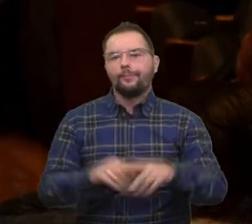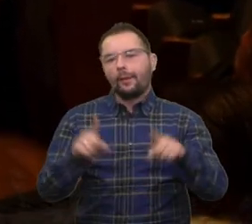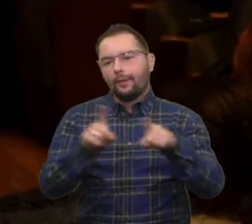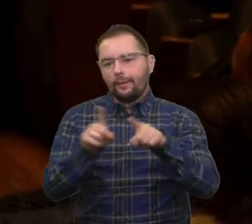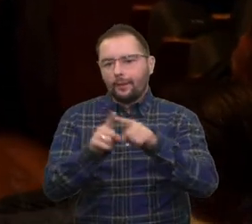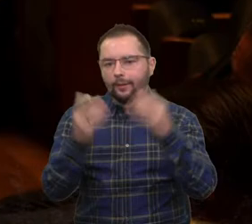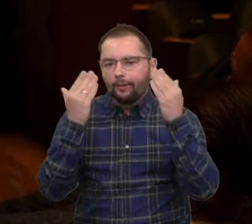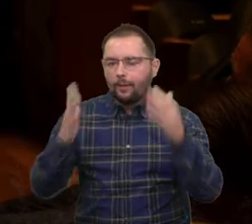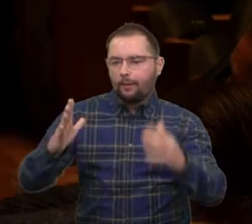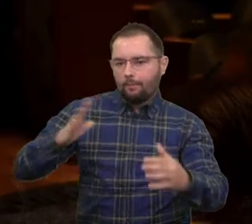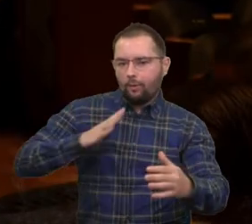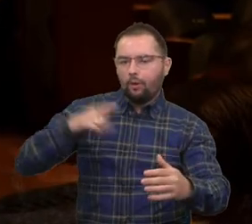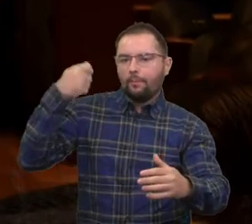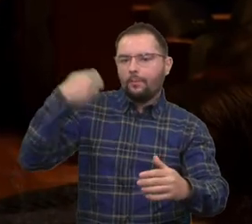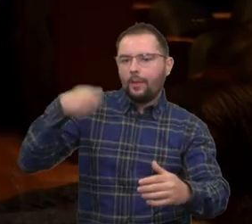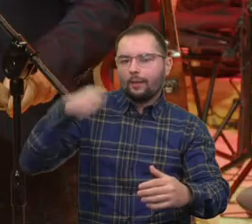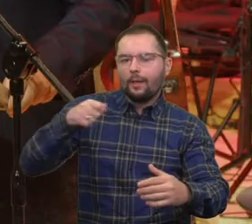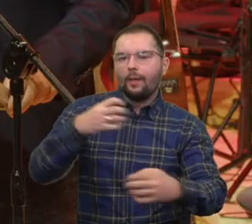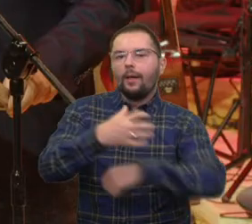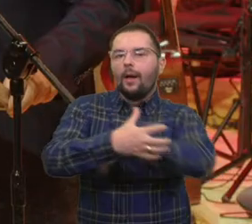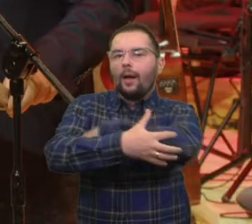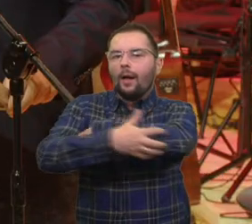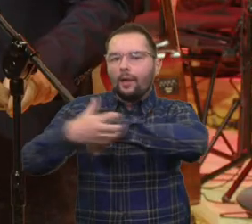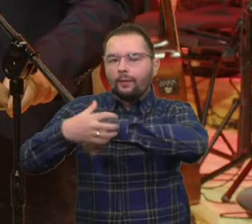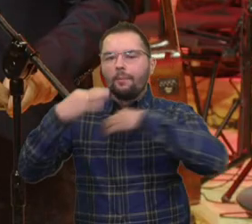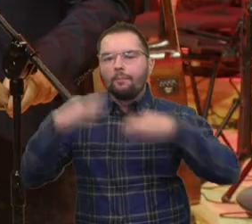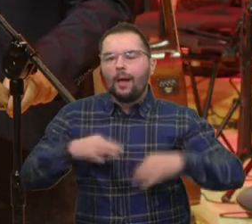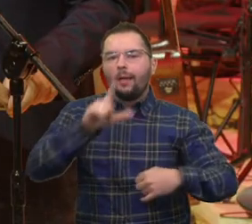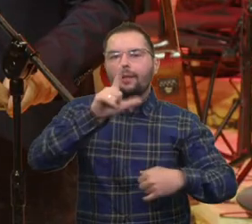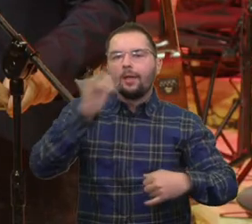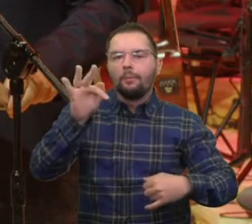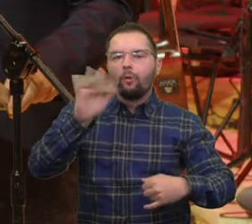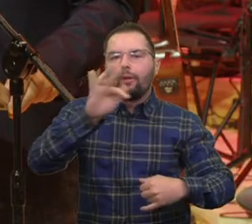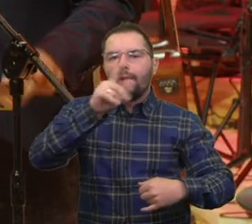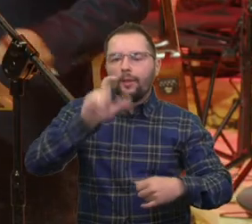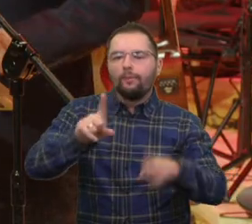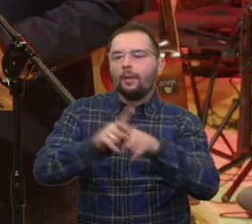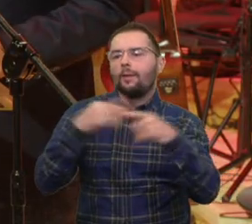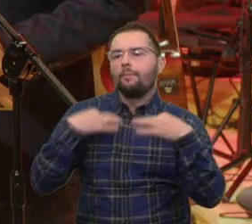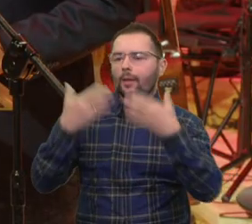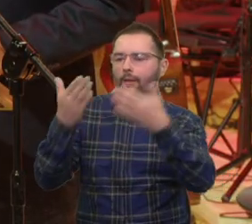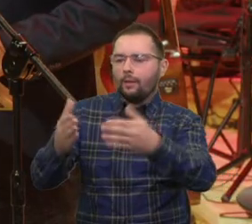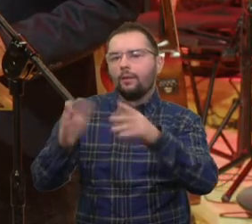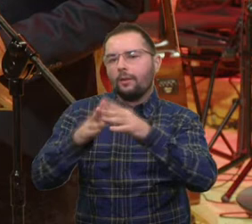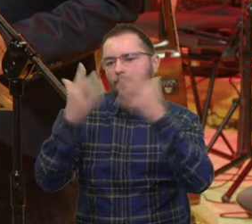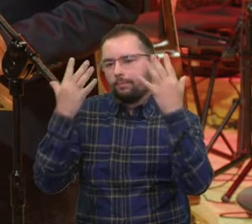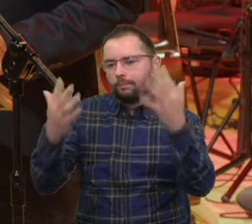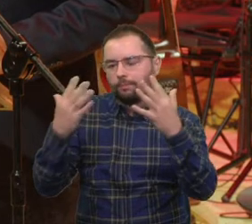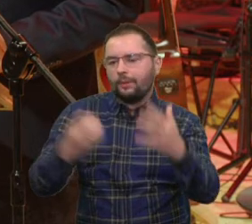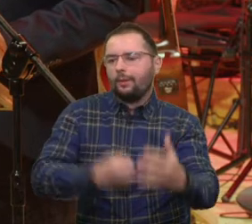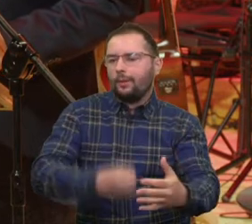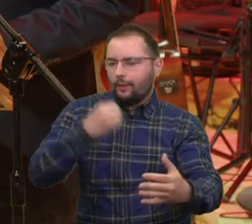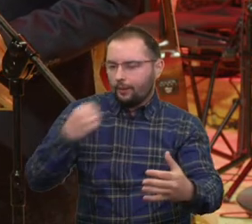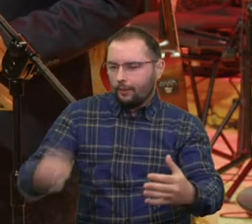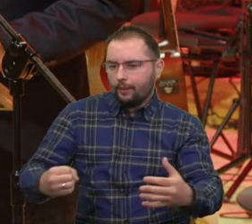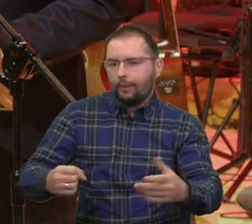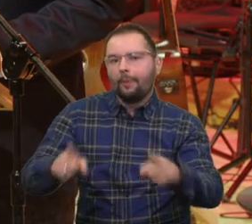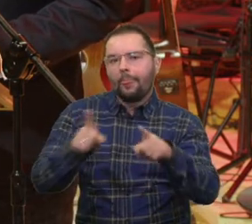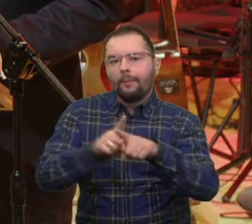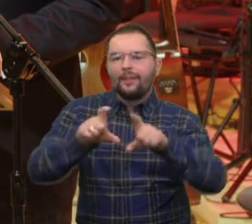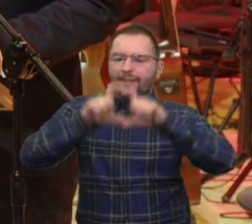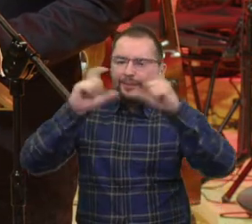Witamy byłego prezydenta Gliwic, senatora Zygmunta Frankiewicza. Na ręce pana senatora kierujemy powitania do wszystkich